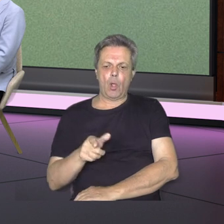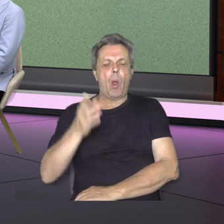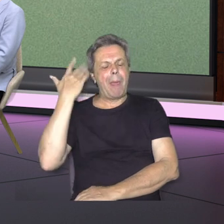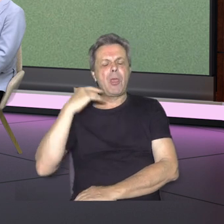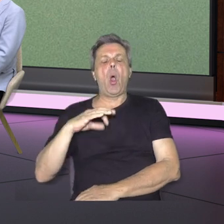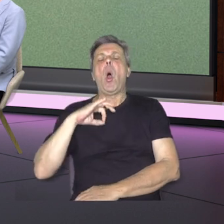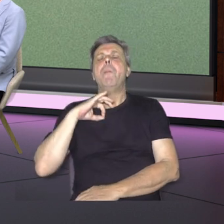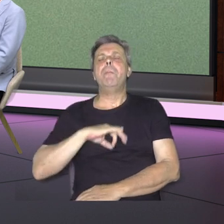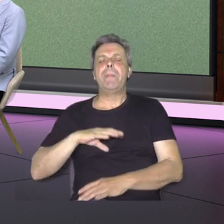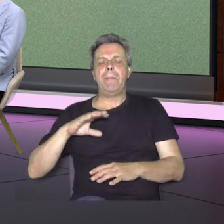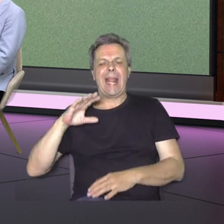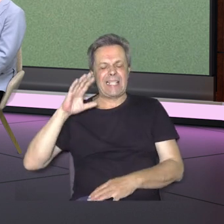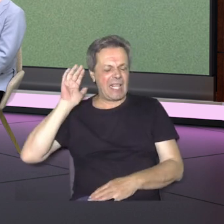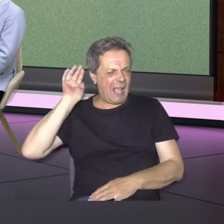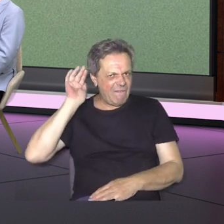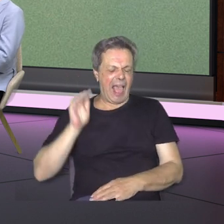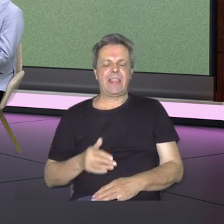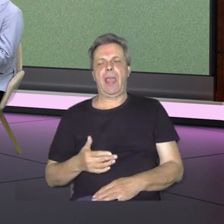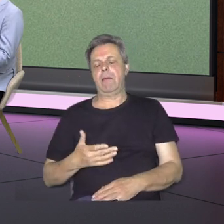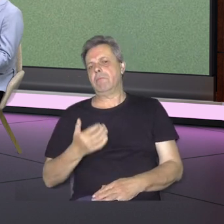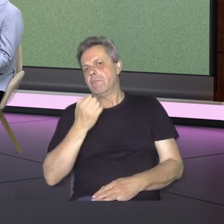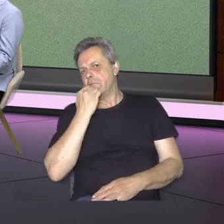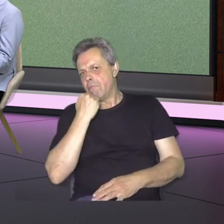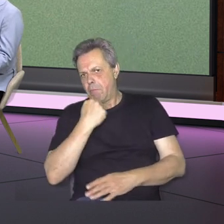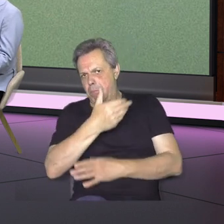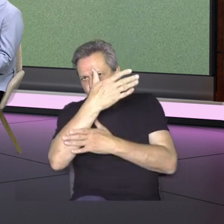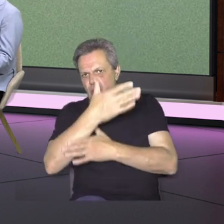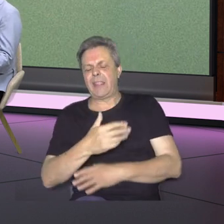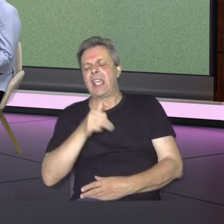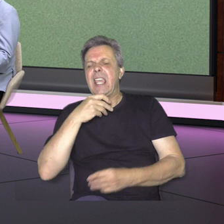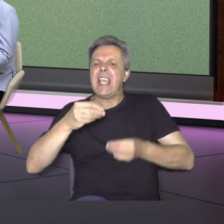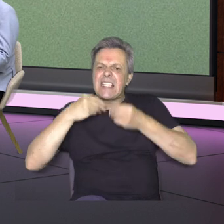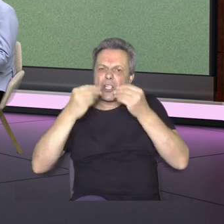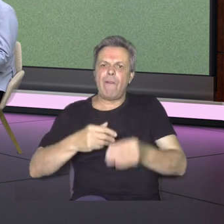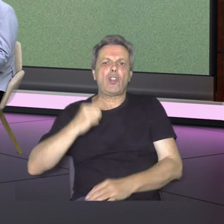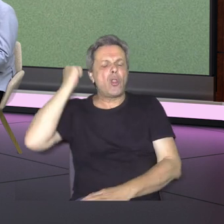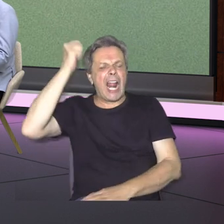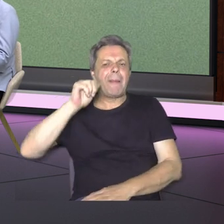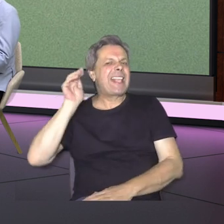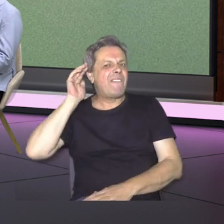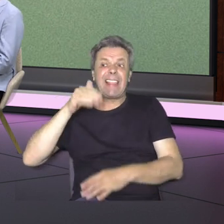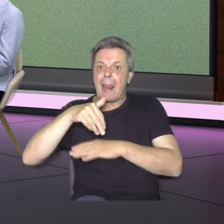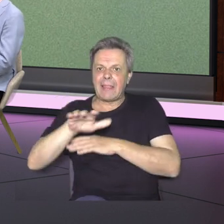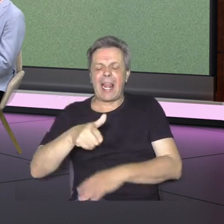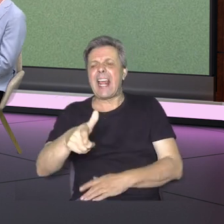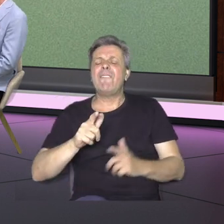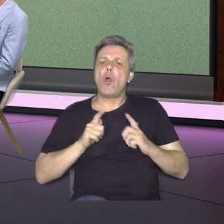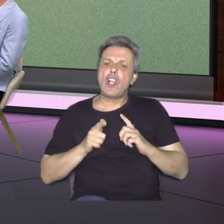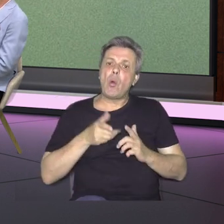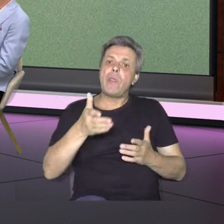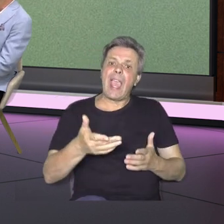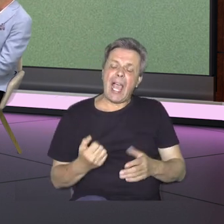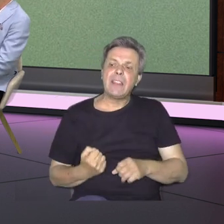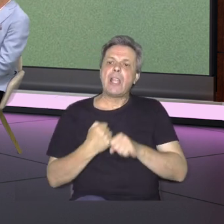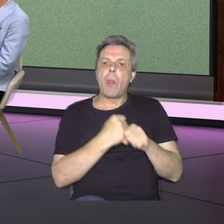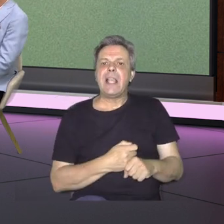Bio je predsjednik vlade, pa poduzetnik. Kao takav je savjetovao od albanske vlade nadalje. Očekujete li od